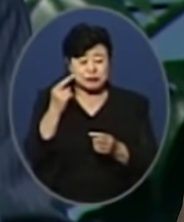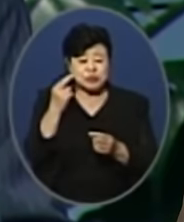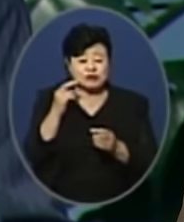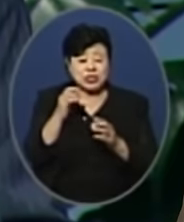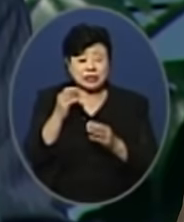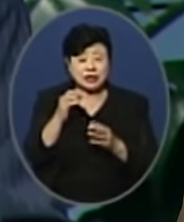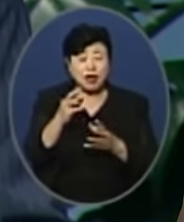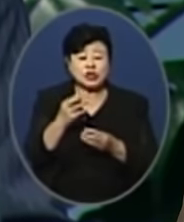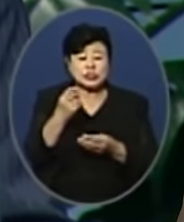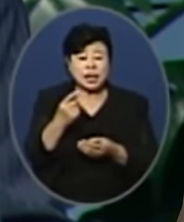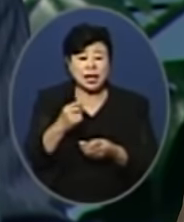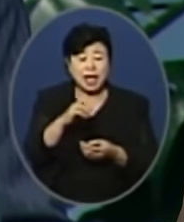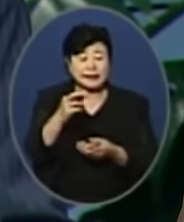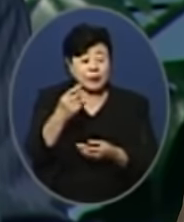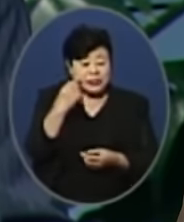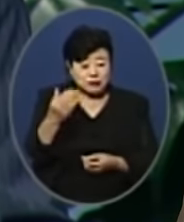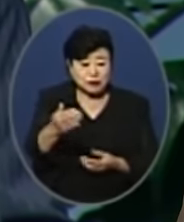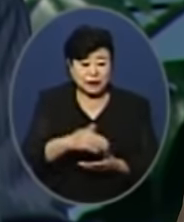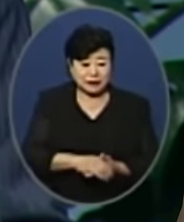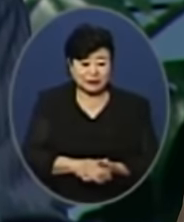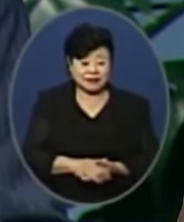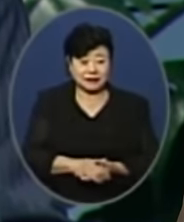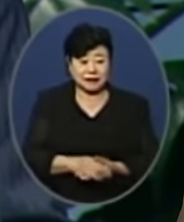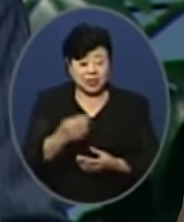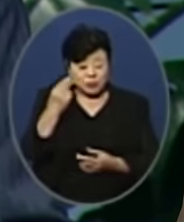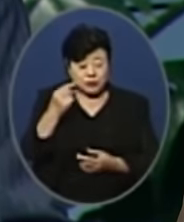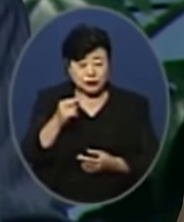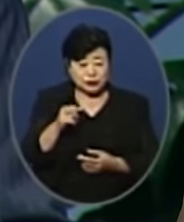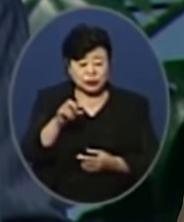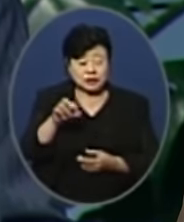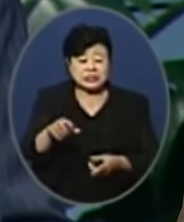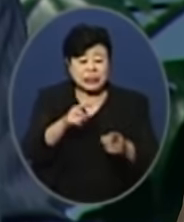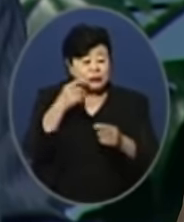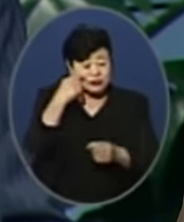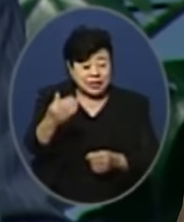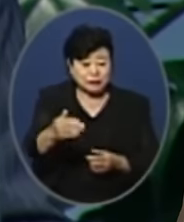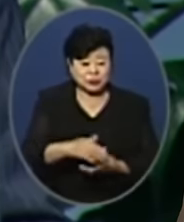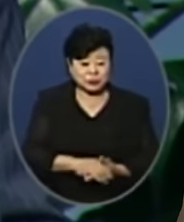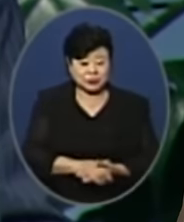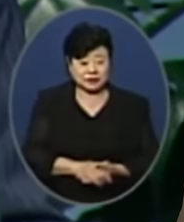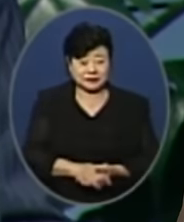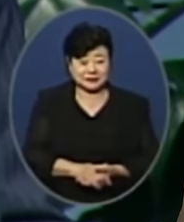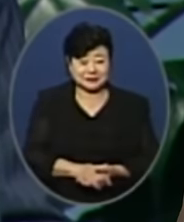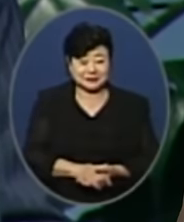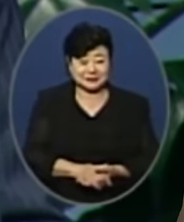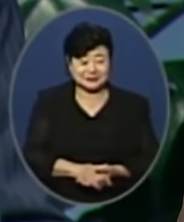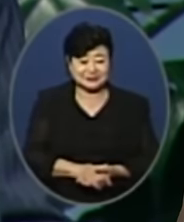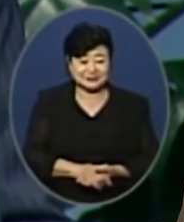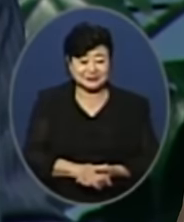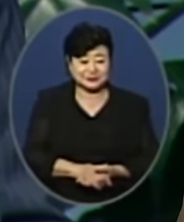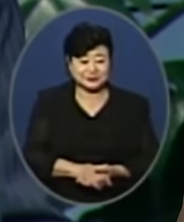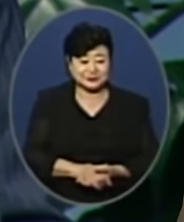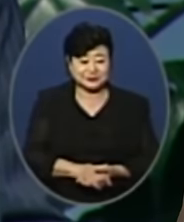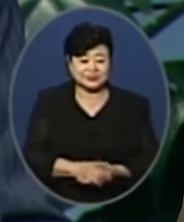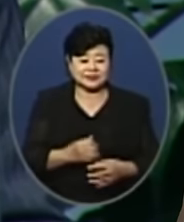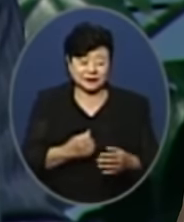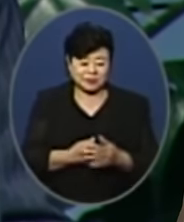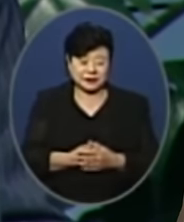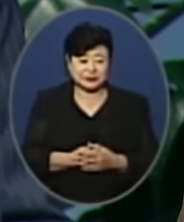언제 미국 갔다 왔니? 미국 어디에서 살고 있니? 그런 질문을 하기